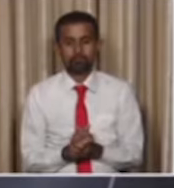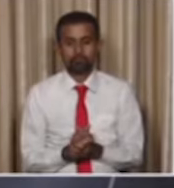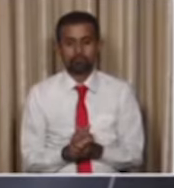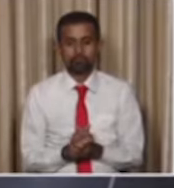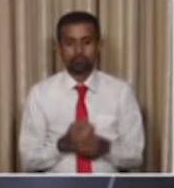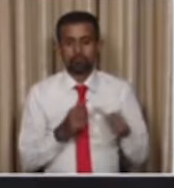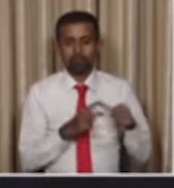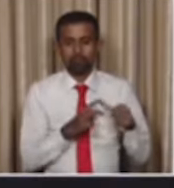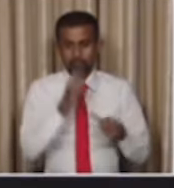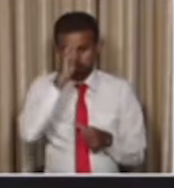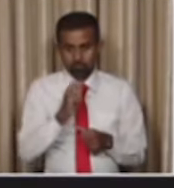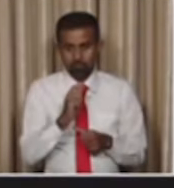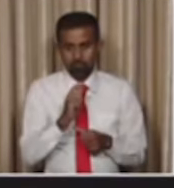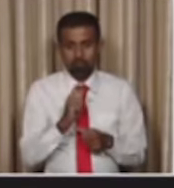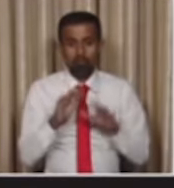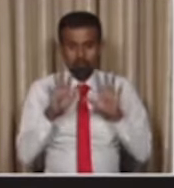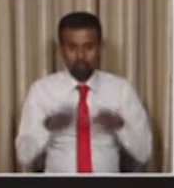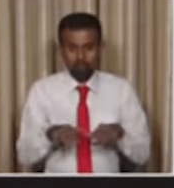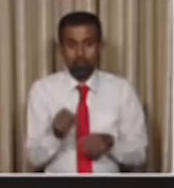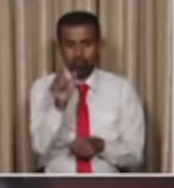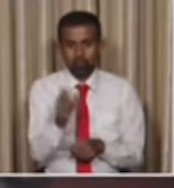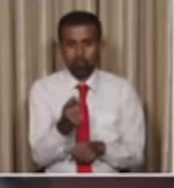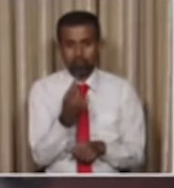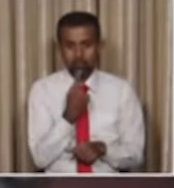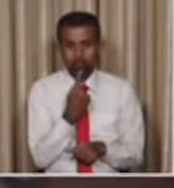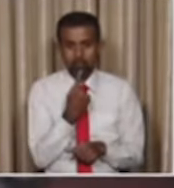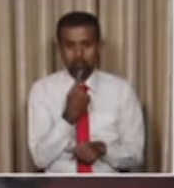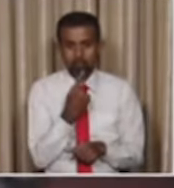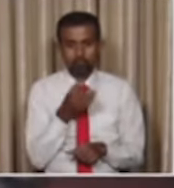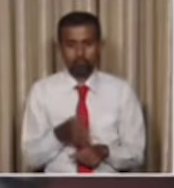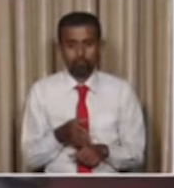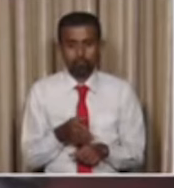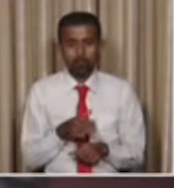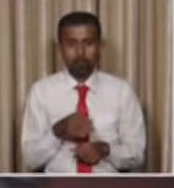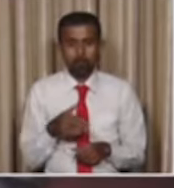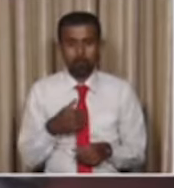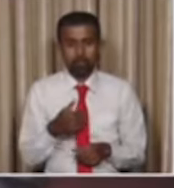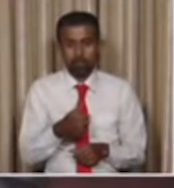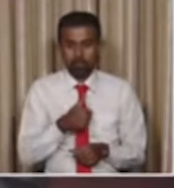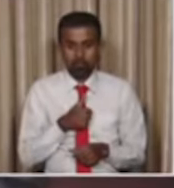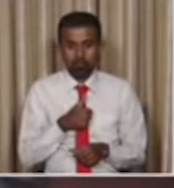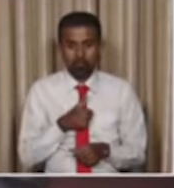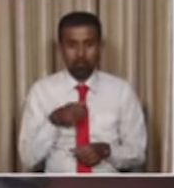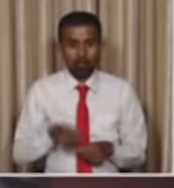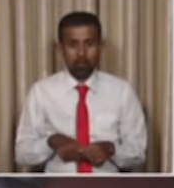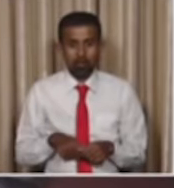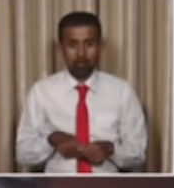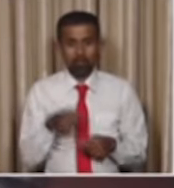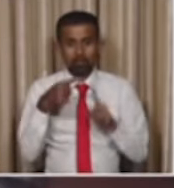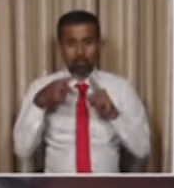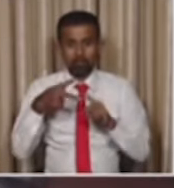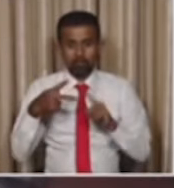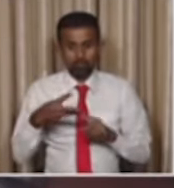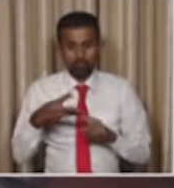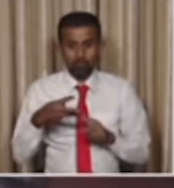ආණ්ඩු දිසානායකතුමා අවසන් වශයෙන් ඔබතුමා කියන්නේ මෙහෙමනේ. දැන් සභාව පවත් අපි එකග වෙලා තියෙනවා සභාවේ අද ගන්න 1 2 3 වගන්